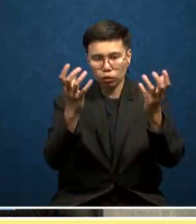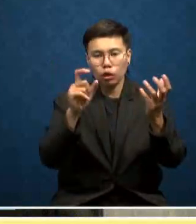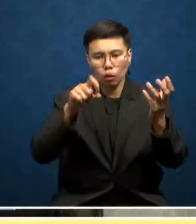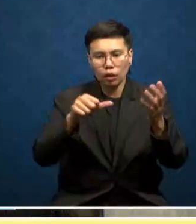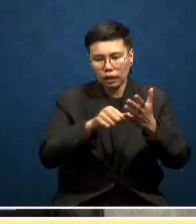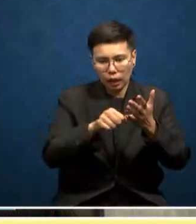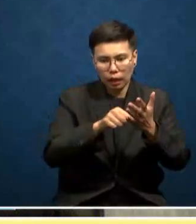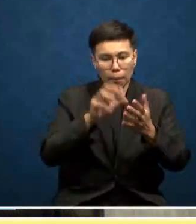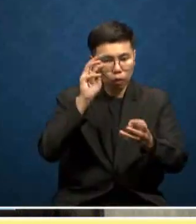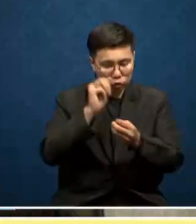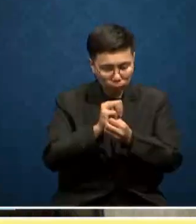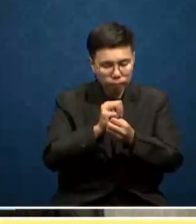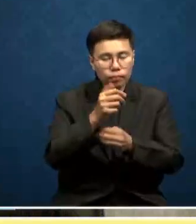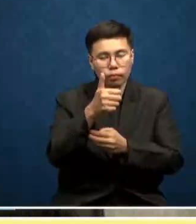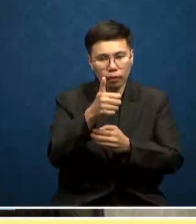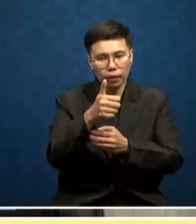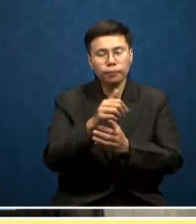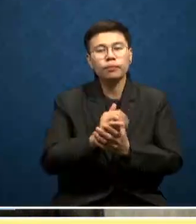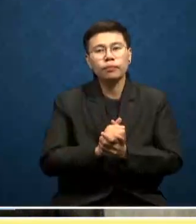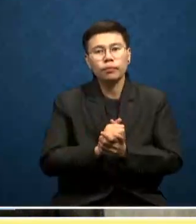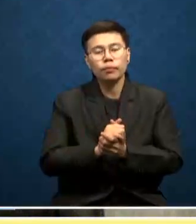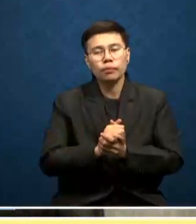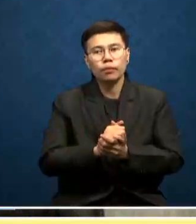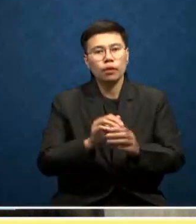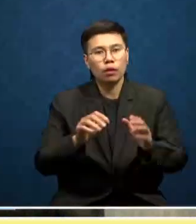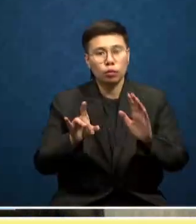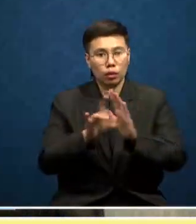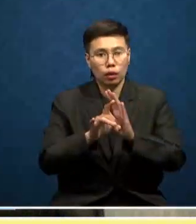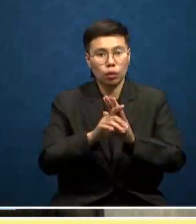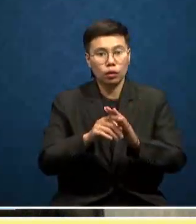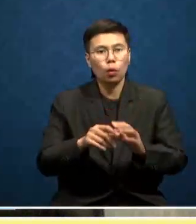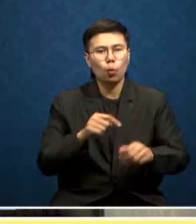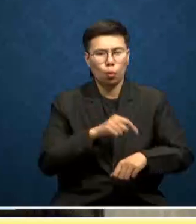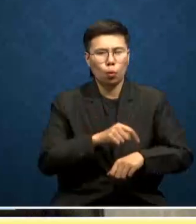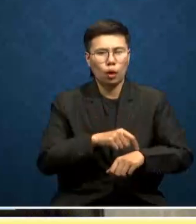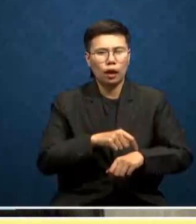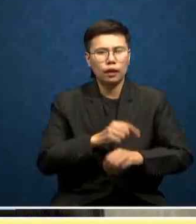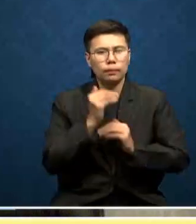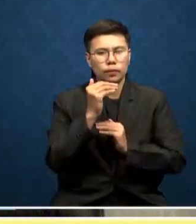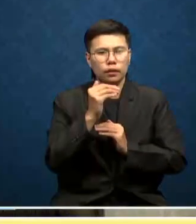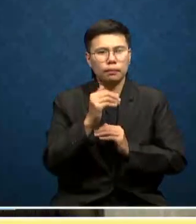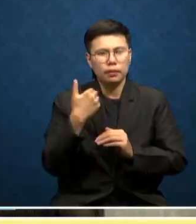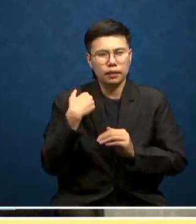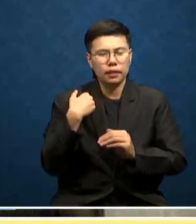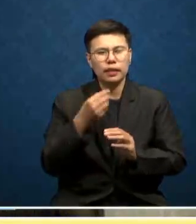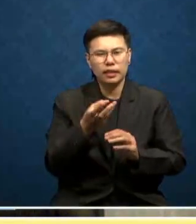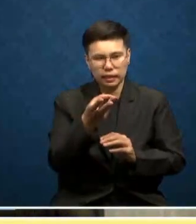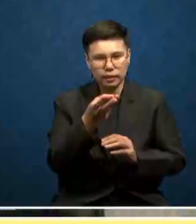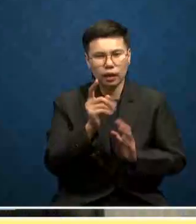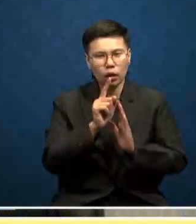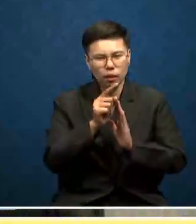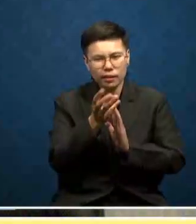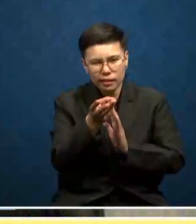ขให้เหมาะสมกับสภาพการเรื่องสุดท้ายเนื่องจากเวลาจำกัดนะนิดเดียวนะอาจจะเกินไปบ้างไม่กี่วิ